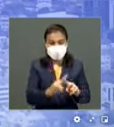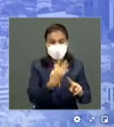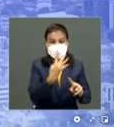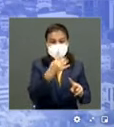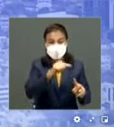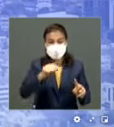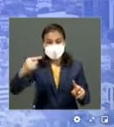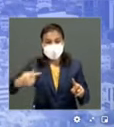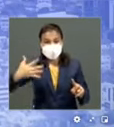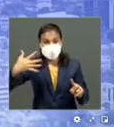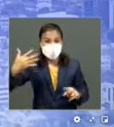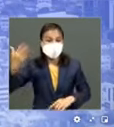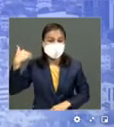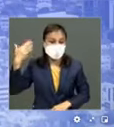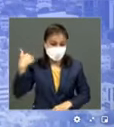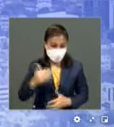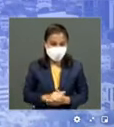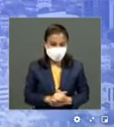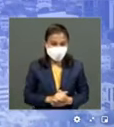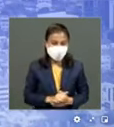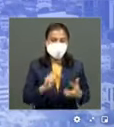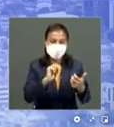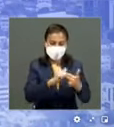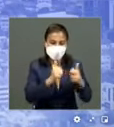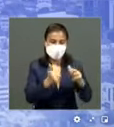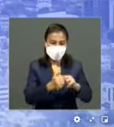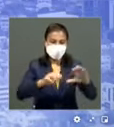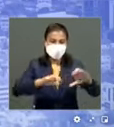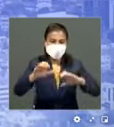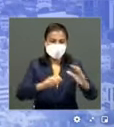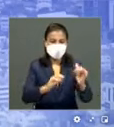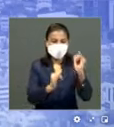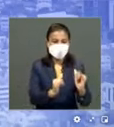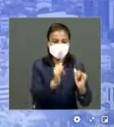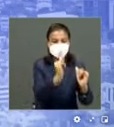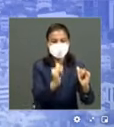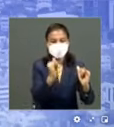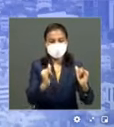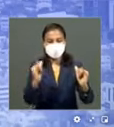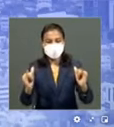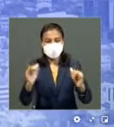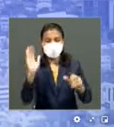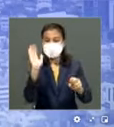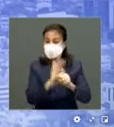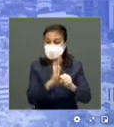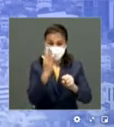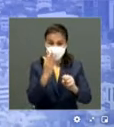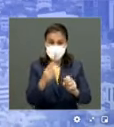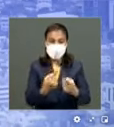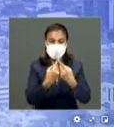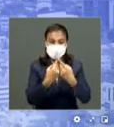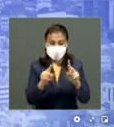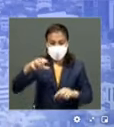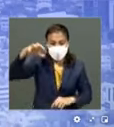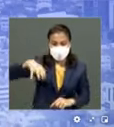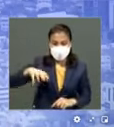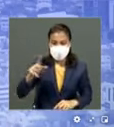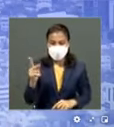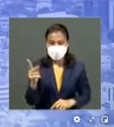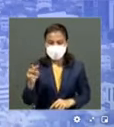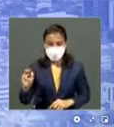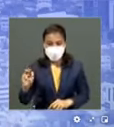ผ่านมาเนี่ยเราค่อนข้างมีปัญหาในการจัดการเตียงนะคะทำให้กรมการแพทย์เนี่ยมีเอกสารขอความ